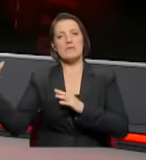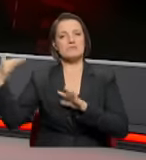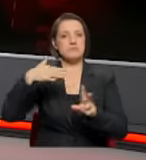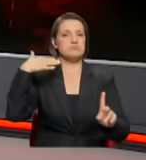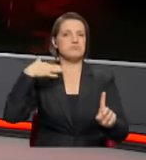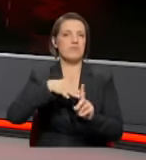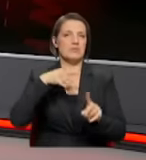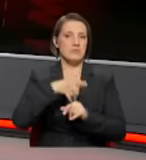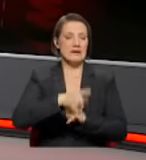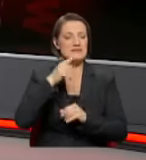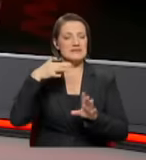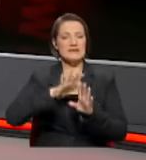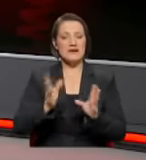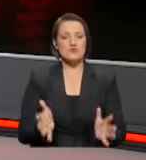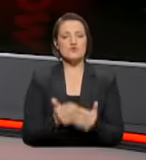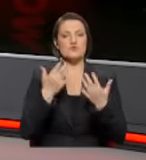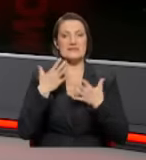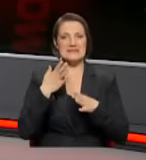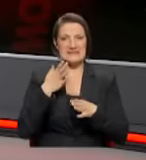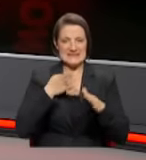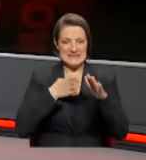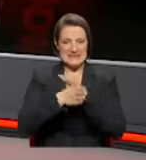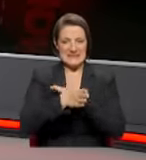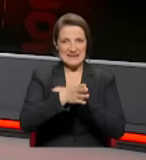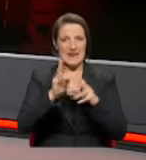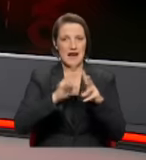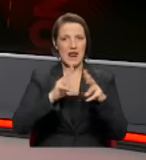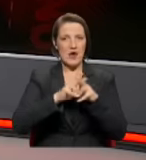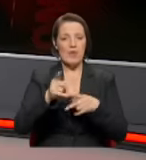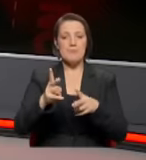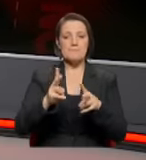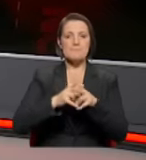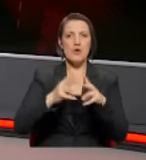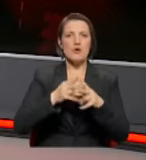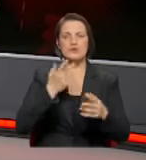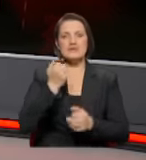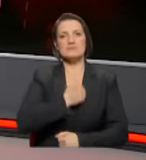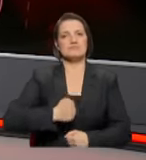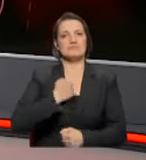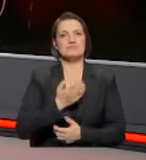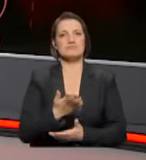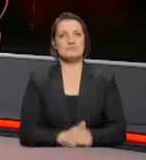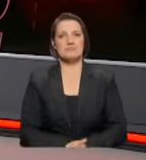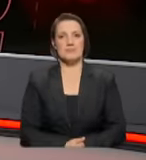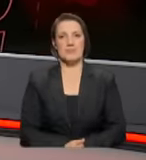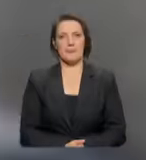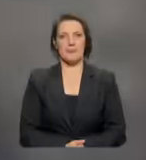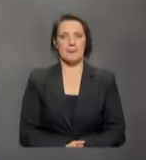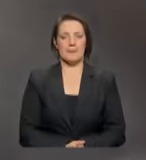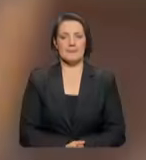saldırdı. Saldırıdan kurtulmak için girdikleri karakoldaysa polisin öfkesiyle karşılaştılar.